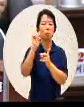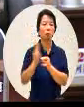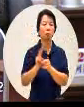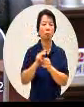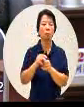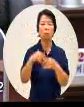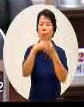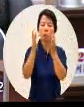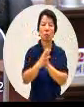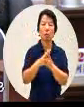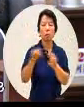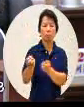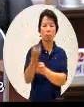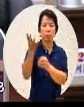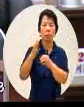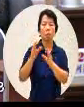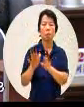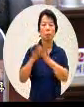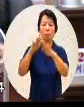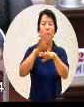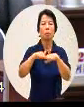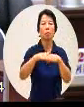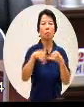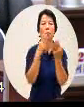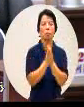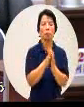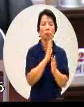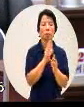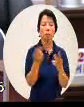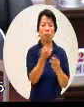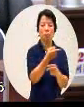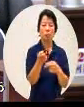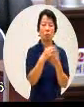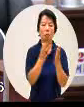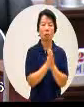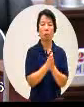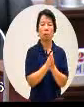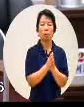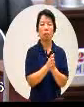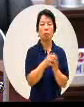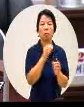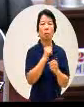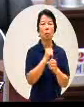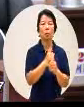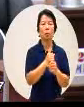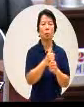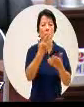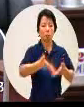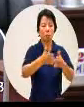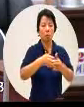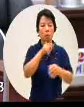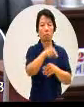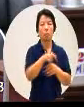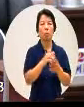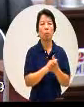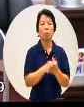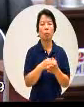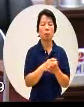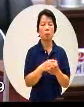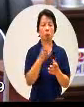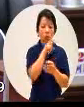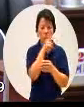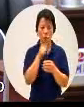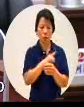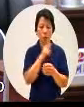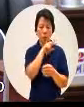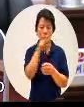本身不會跑他本身也是另外一個車廂而兩個主要的火車頭產業以我的觀察剛好一個